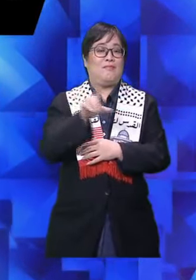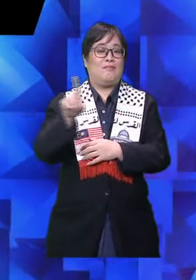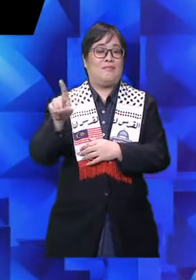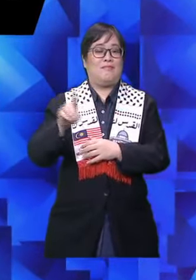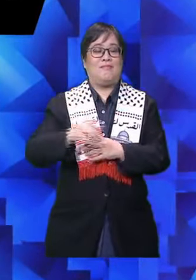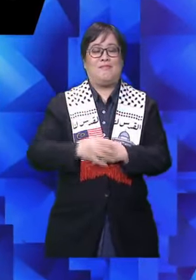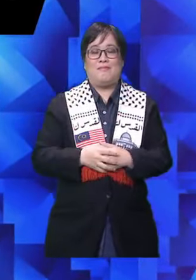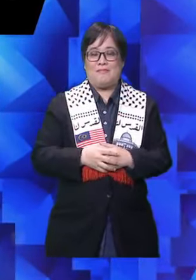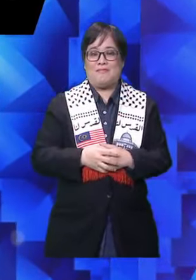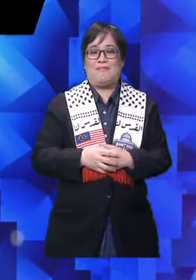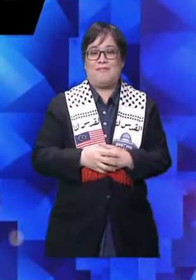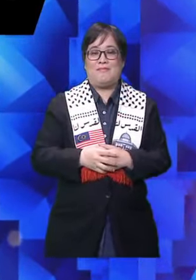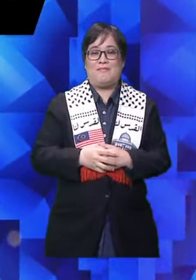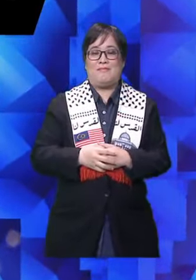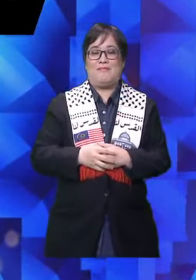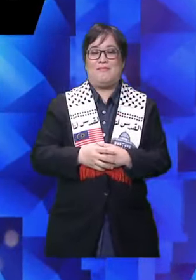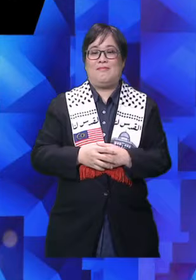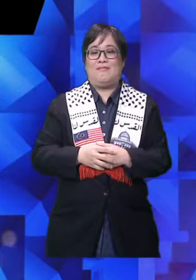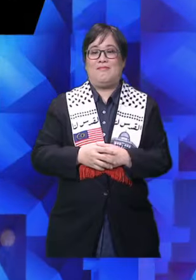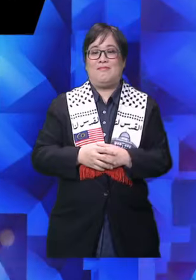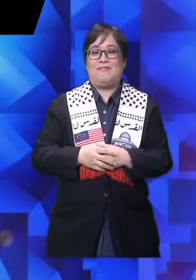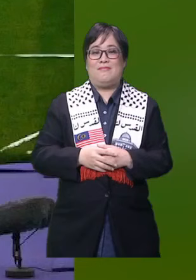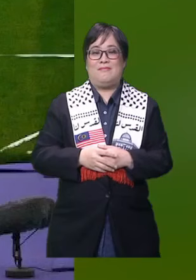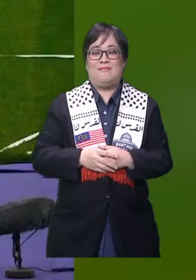F20 kecacatan intelektual.